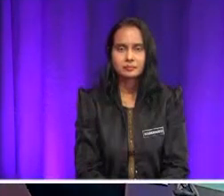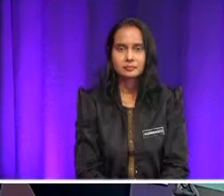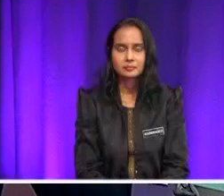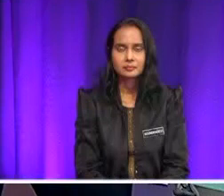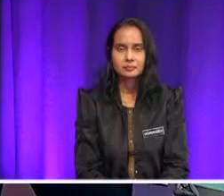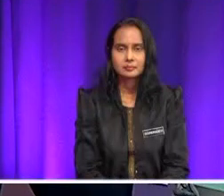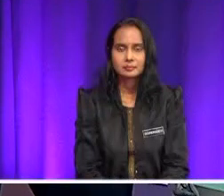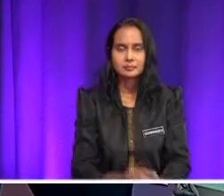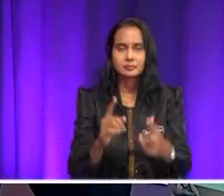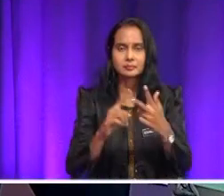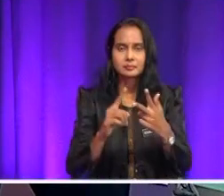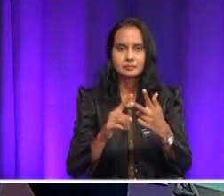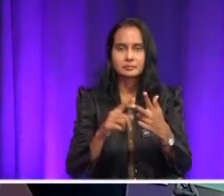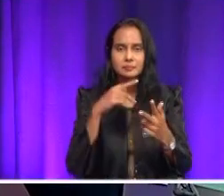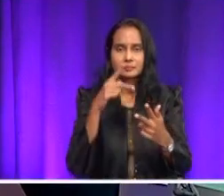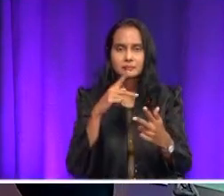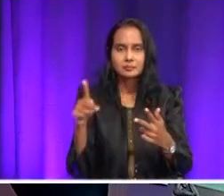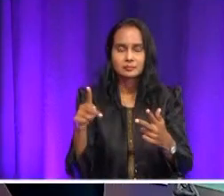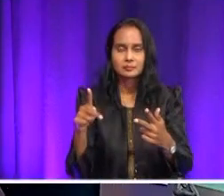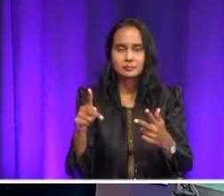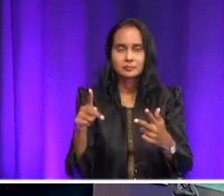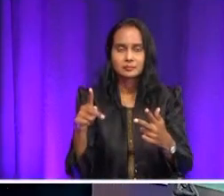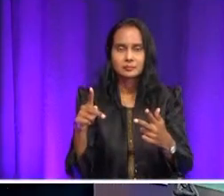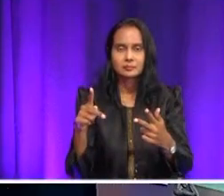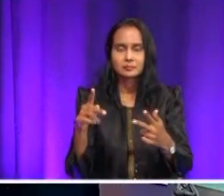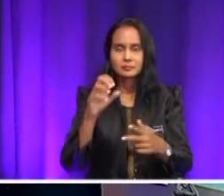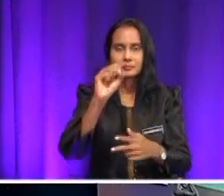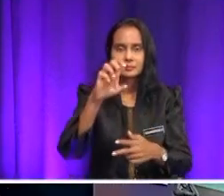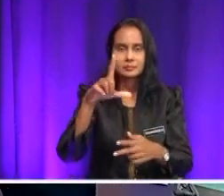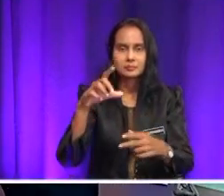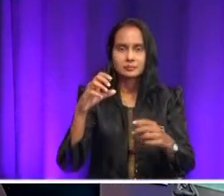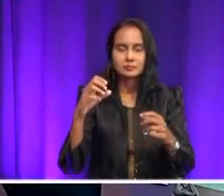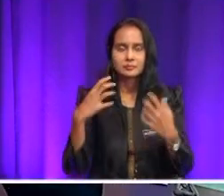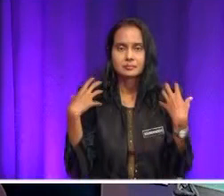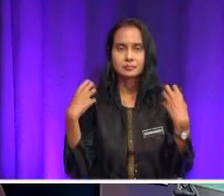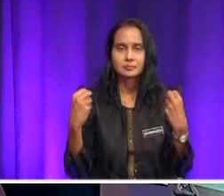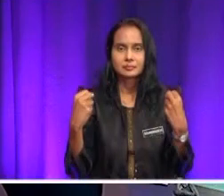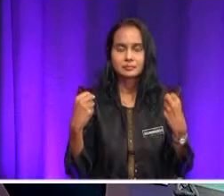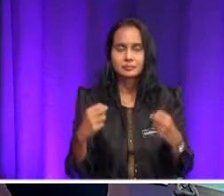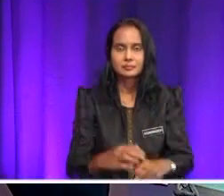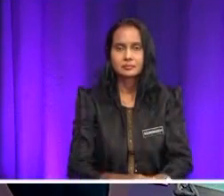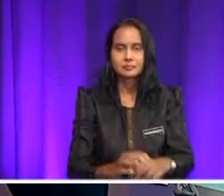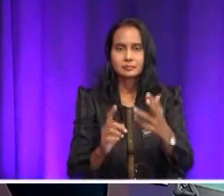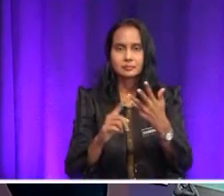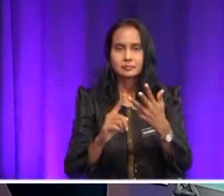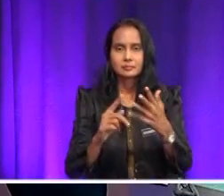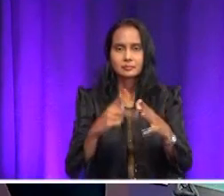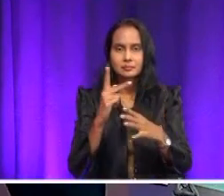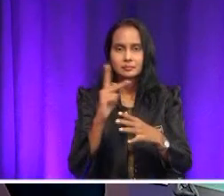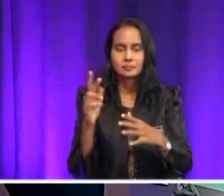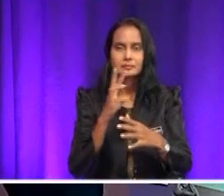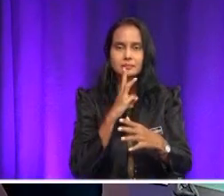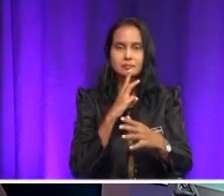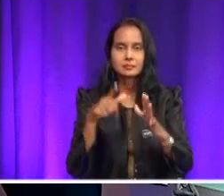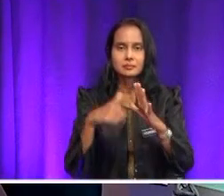dan seterusnya memastikan kesegahan sel sebagai dukungan pada tumbuhan dan seterusnya mengeluarkan air yang berlebihan